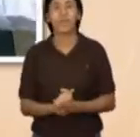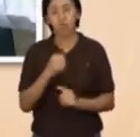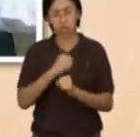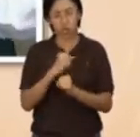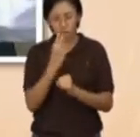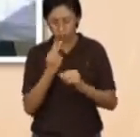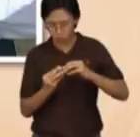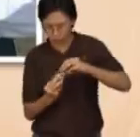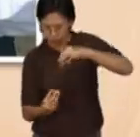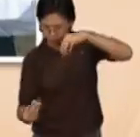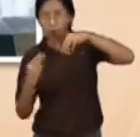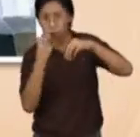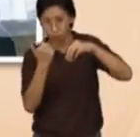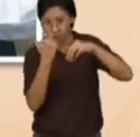ะ